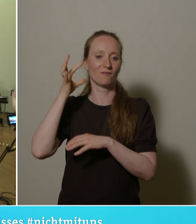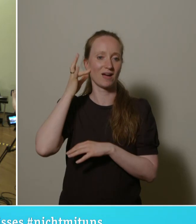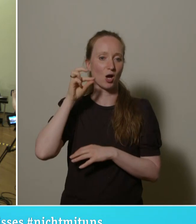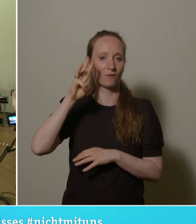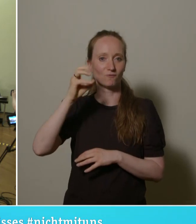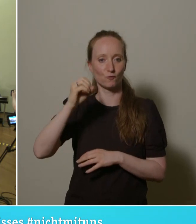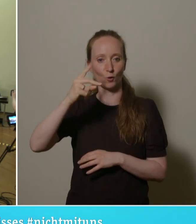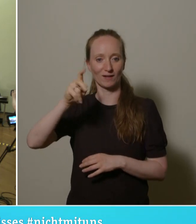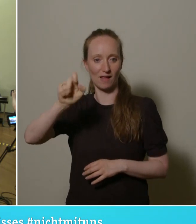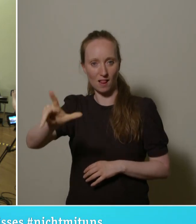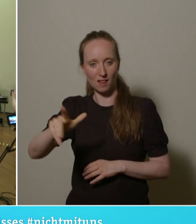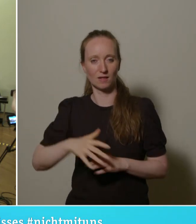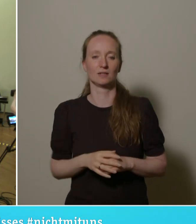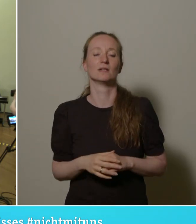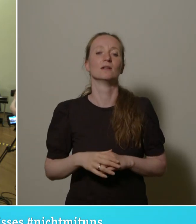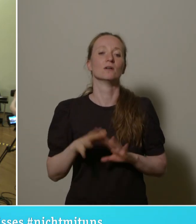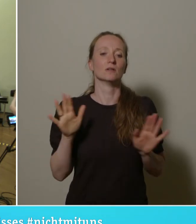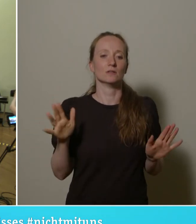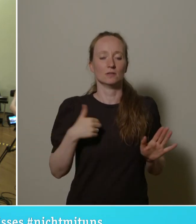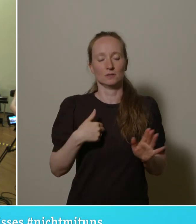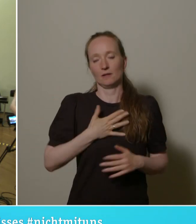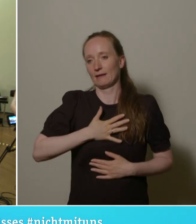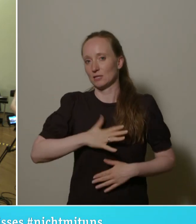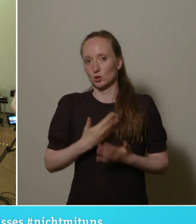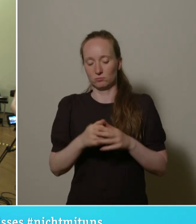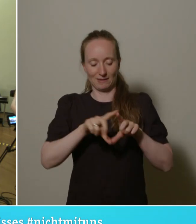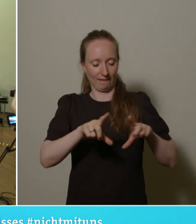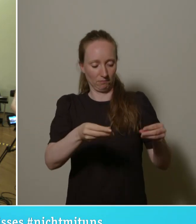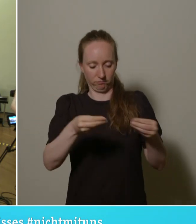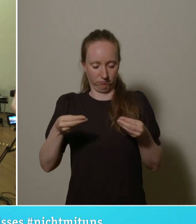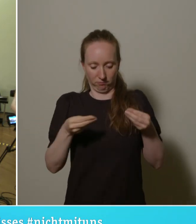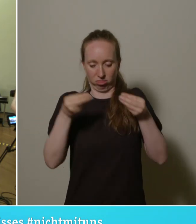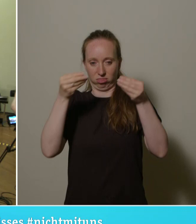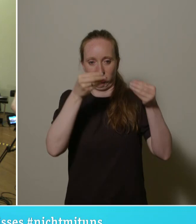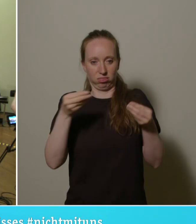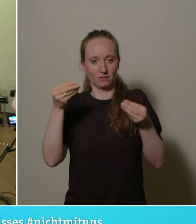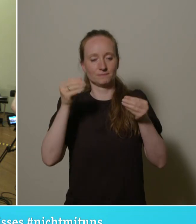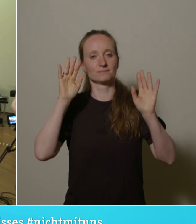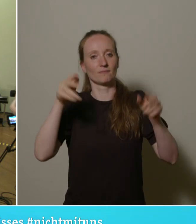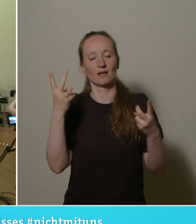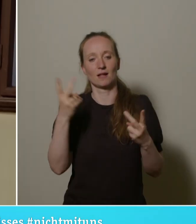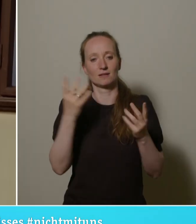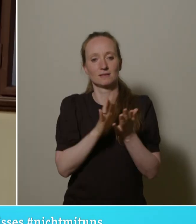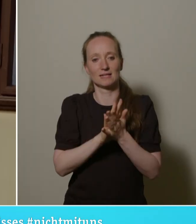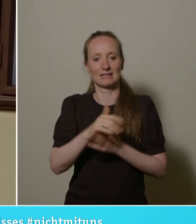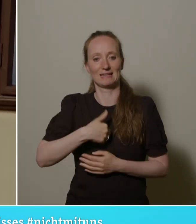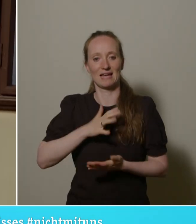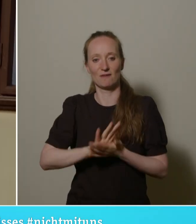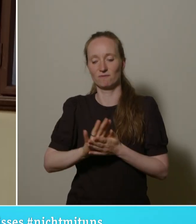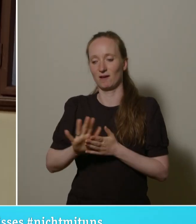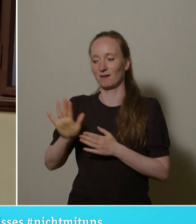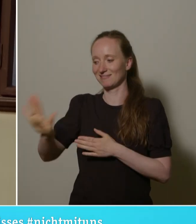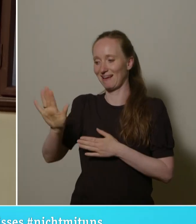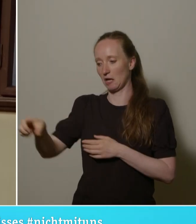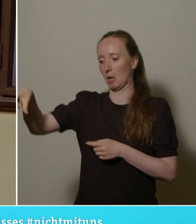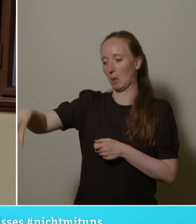Ich rede gerne auf dem Ticket von Herrn Böckel. Ich habe diese Karte, weiß ich nicht wo. Deswegen habe ich bei ihm einfach mal geklickt und